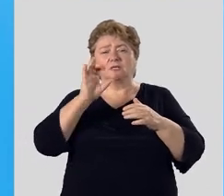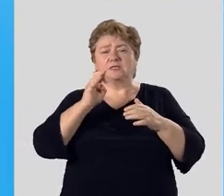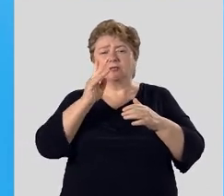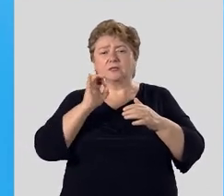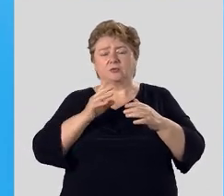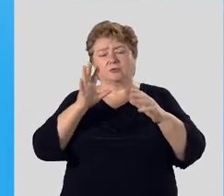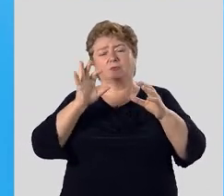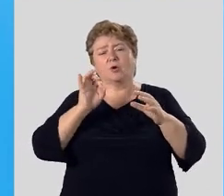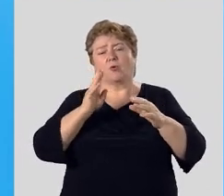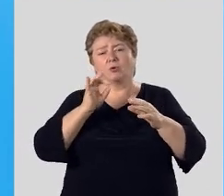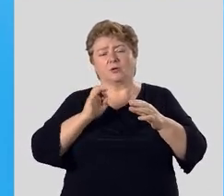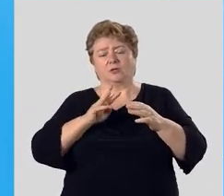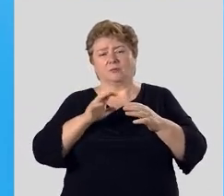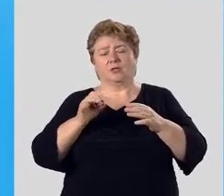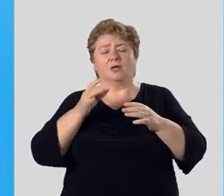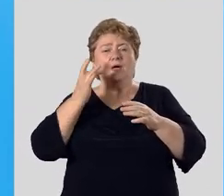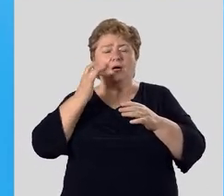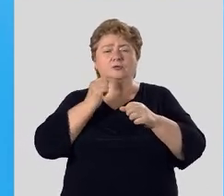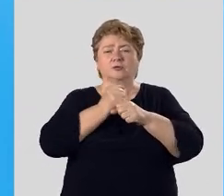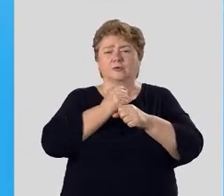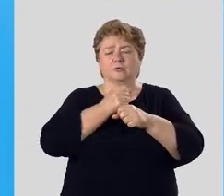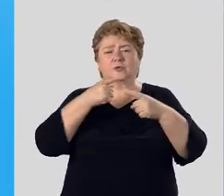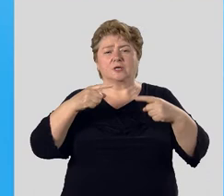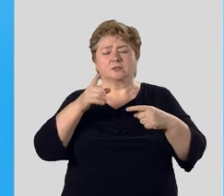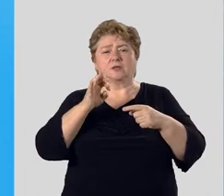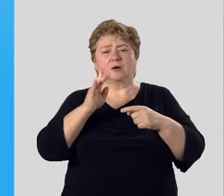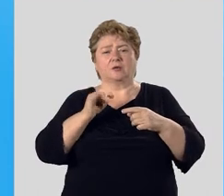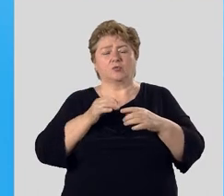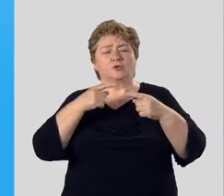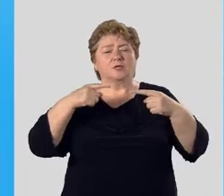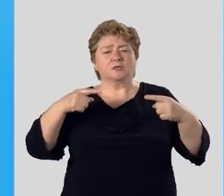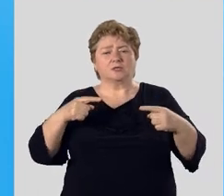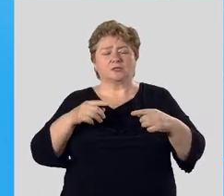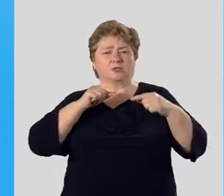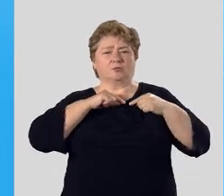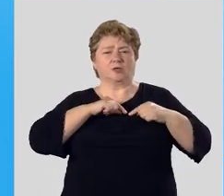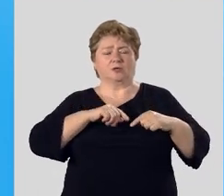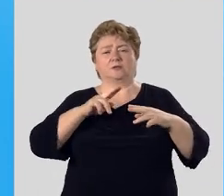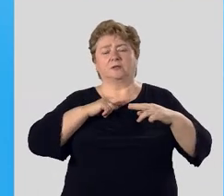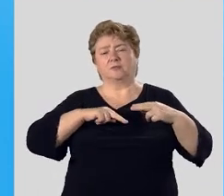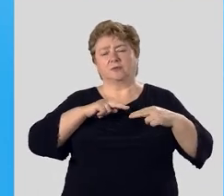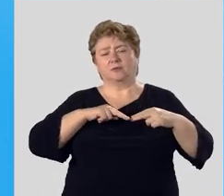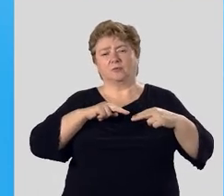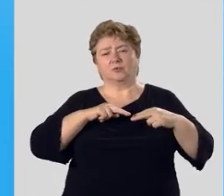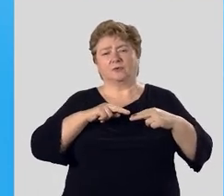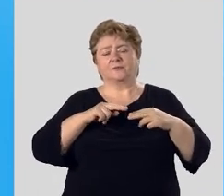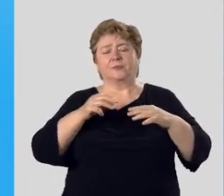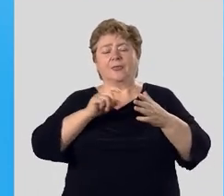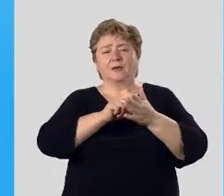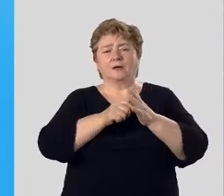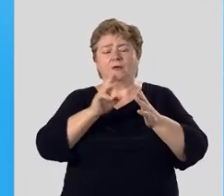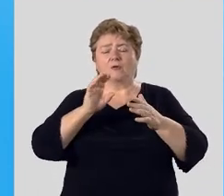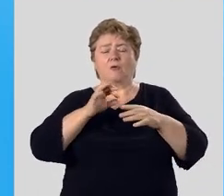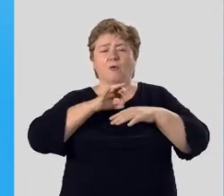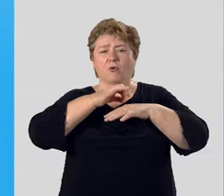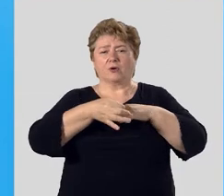секреторными органами. Они вырабатывают разные гормоны – с различным характером действия. Клетки